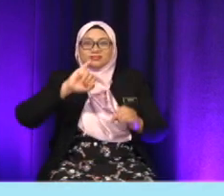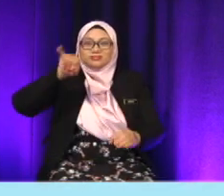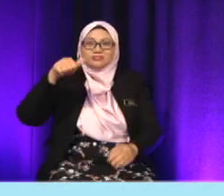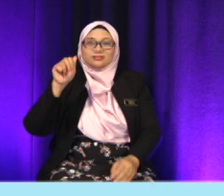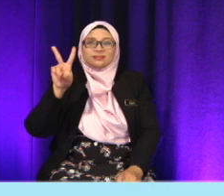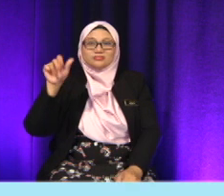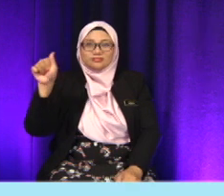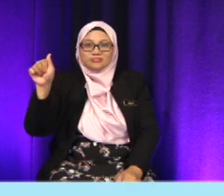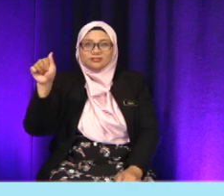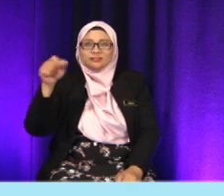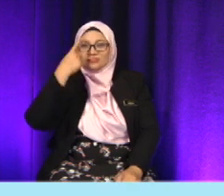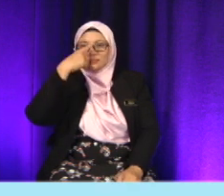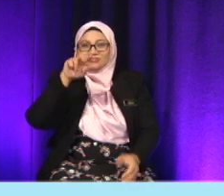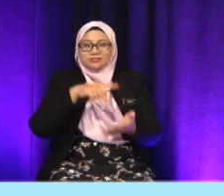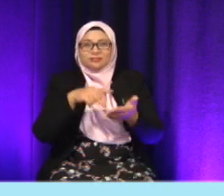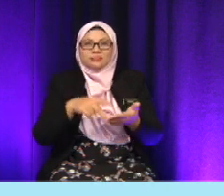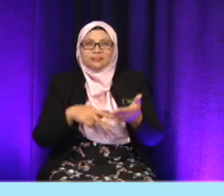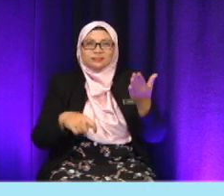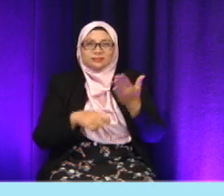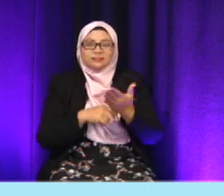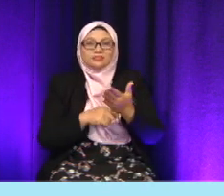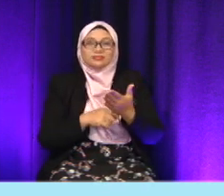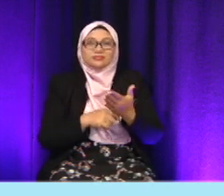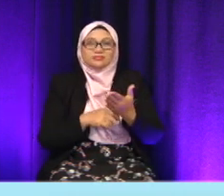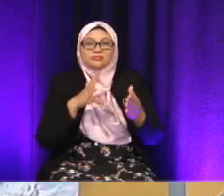script sekarang jadwal-jadwal